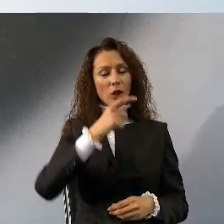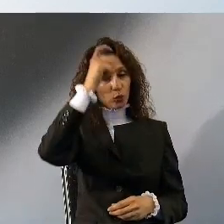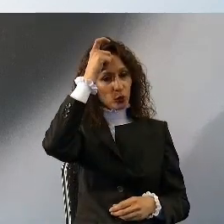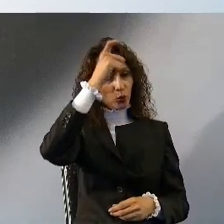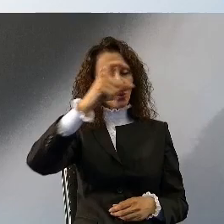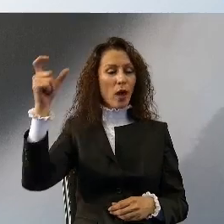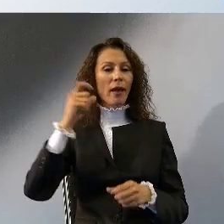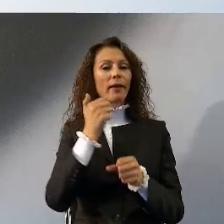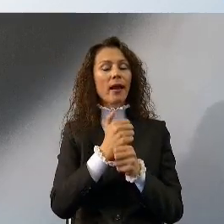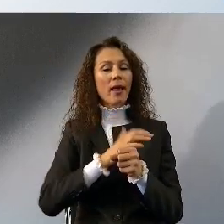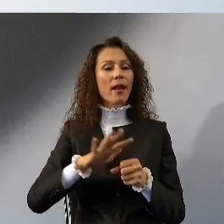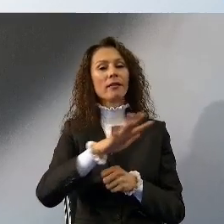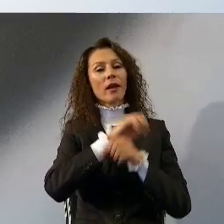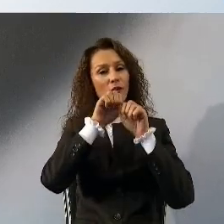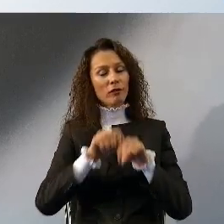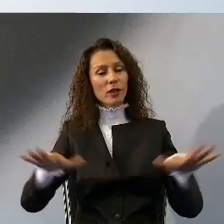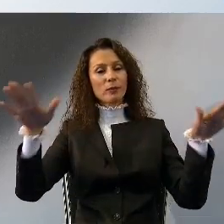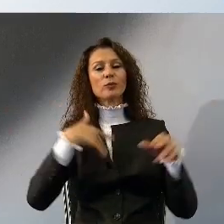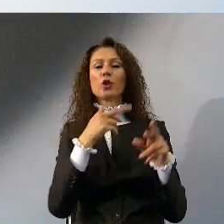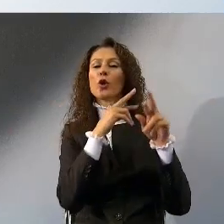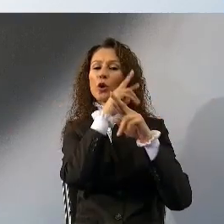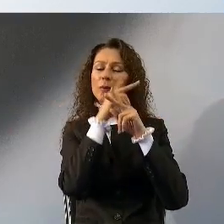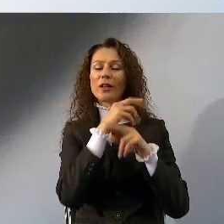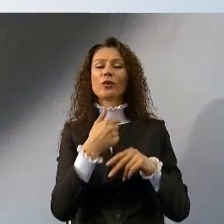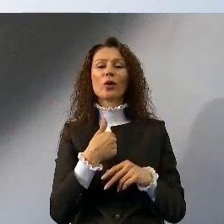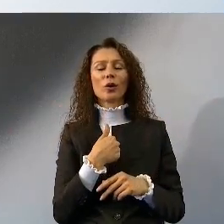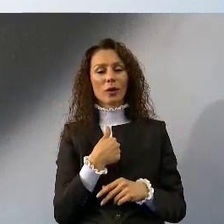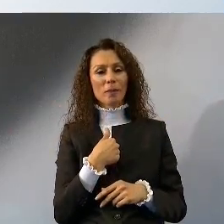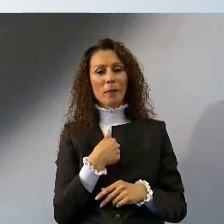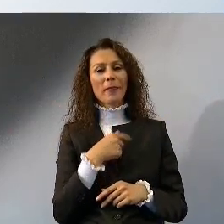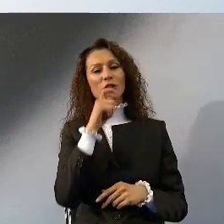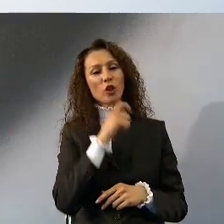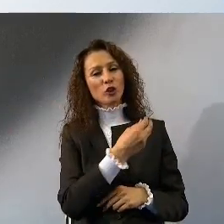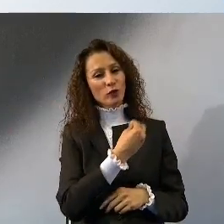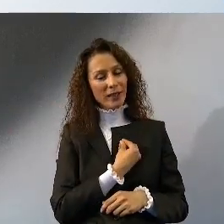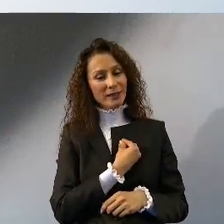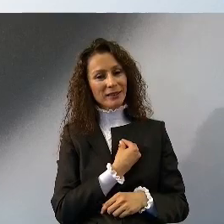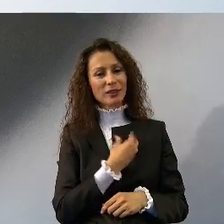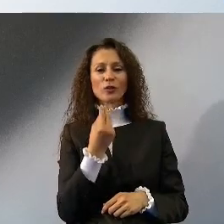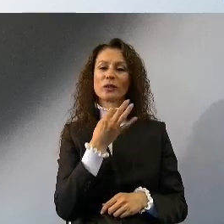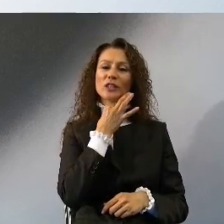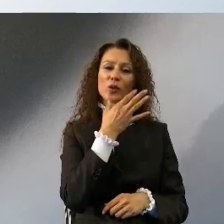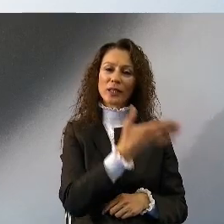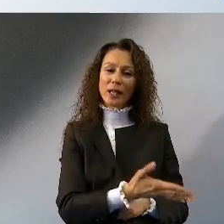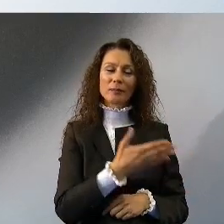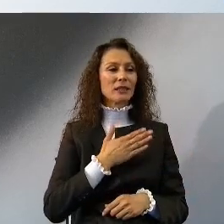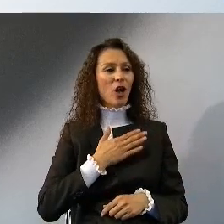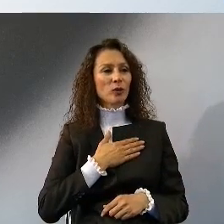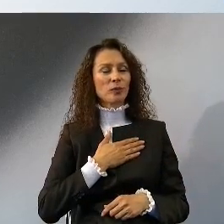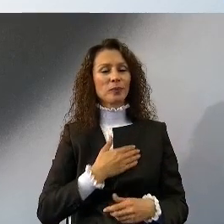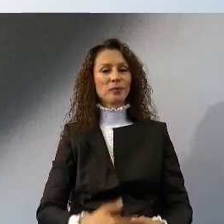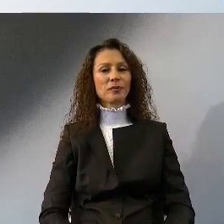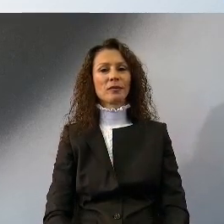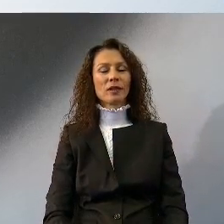Türkiye genelinde uygulanmasını ümit ediyorum. Sabırla dinlediniz, söz verdiniz. Çok teşekkür ediyorum. Sağ olun.